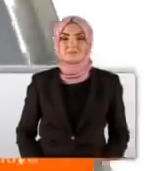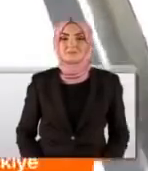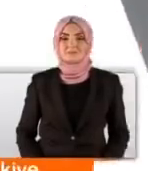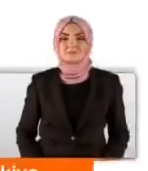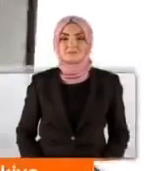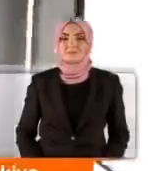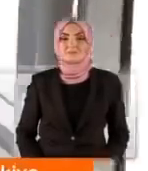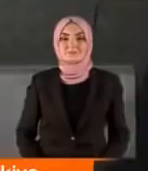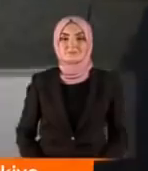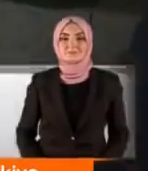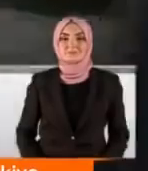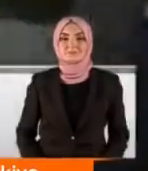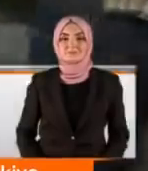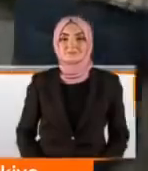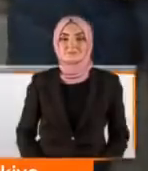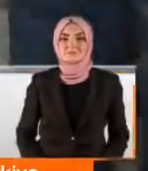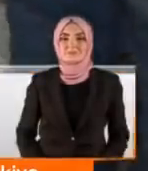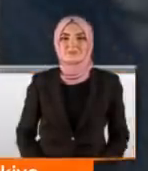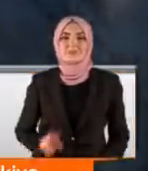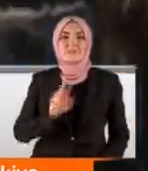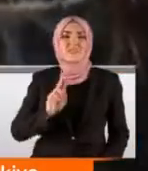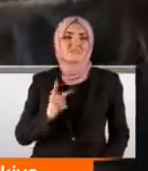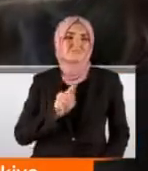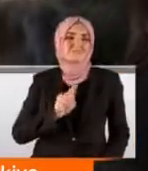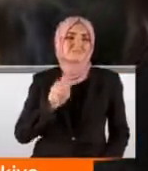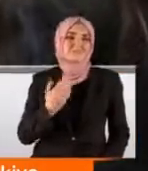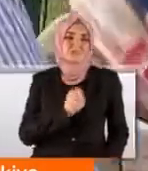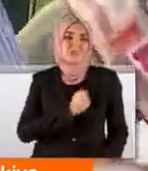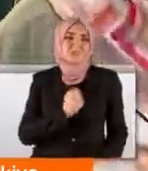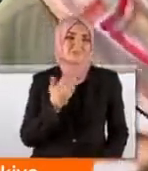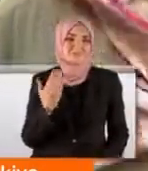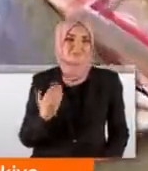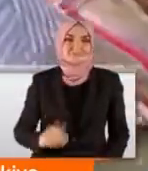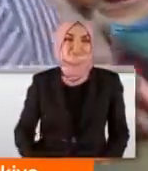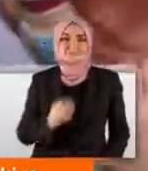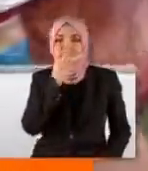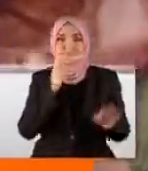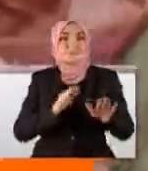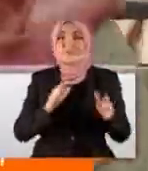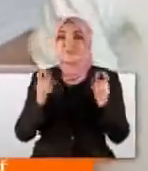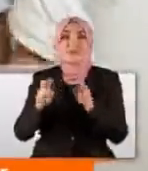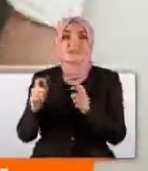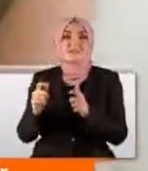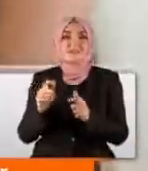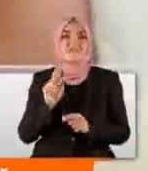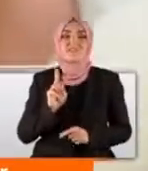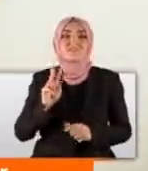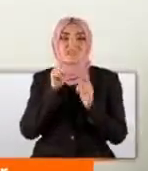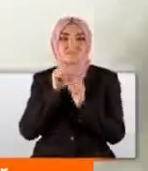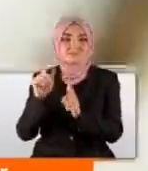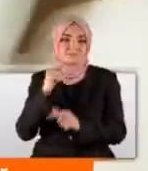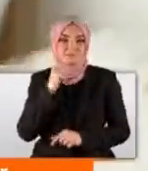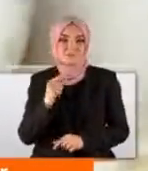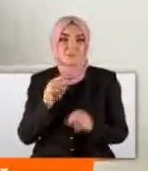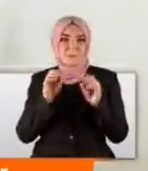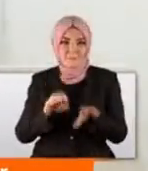için ve o pamuk bulundu. Vik Vik'im benim, canım benim. Muhteşem bir hayvan. Hadi bekliyorum, nerede, tamam Vik Vik. Bırakmaya da çok niyetli